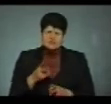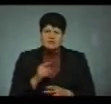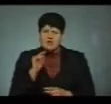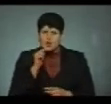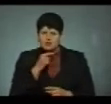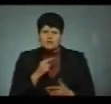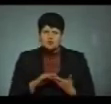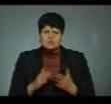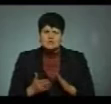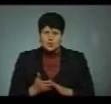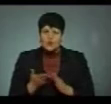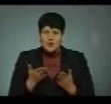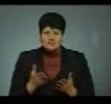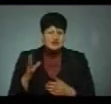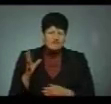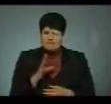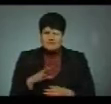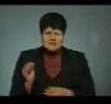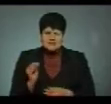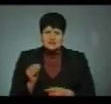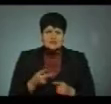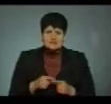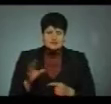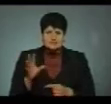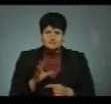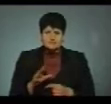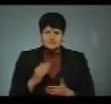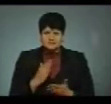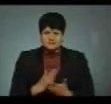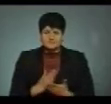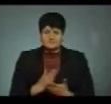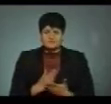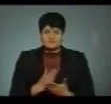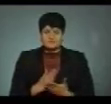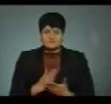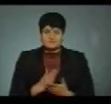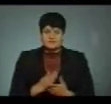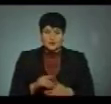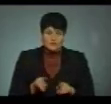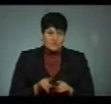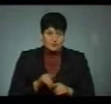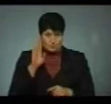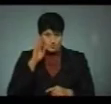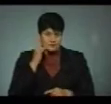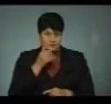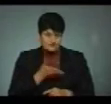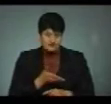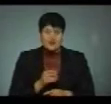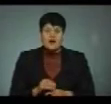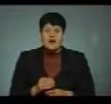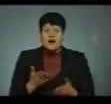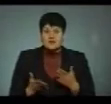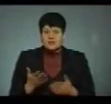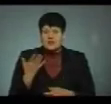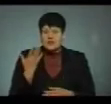економічну ситуацію, всі, і це тенденційно, от як цей чоловік телефонував. Але коли